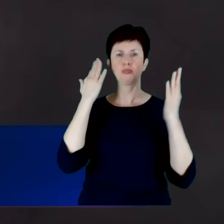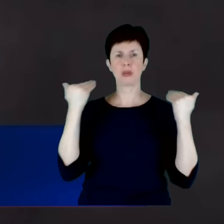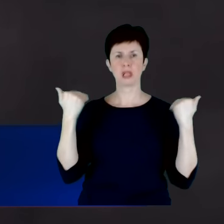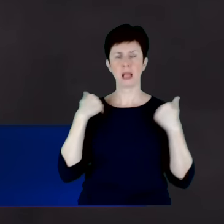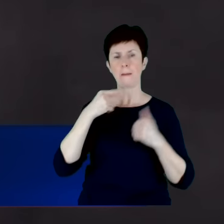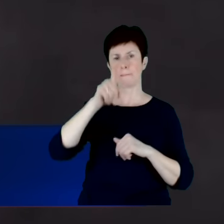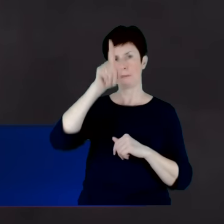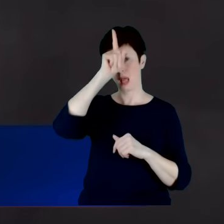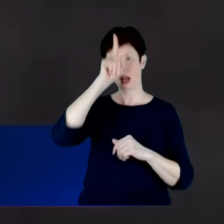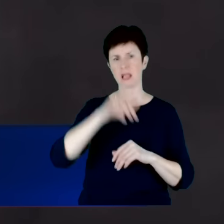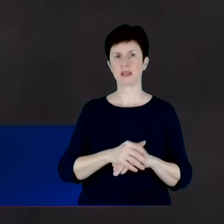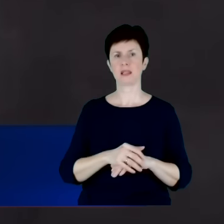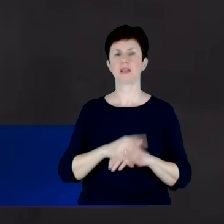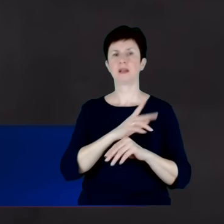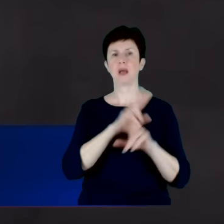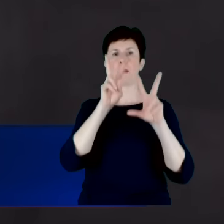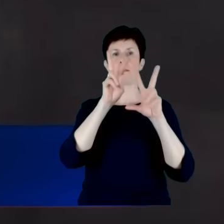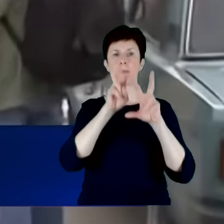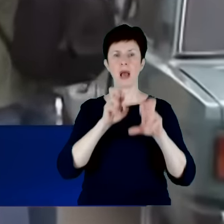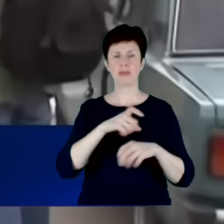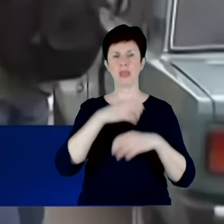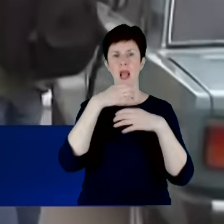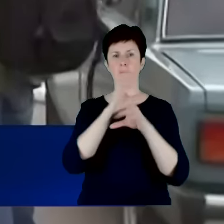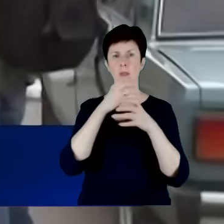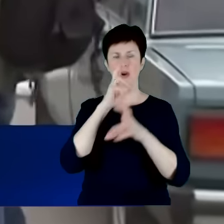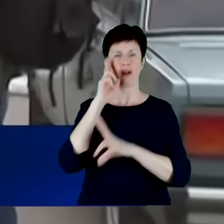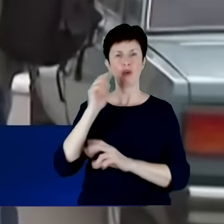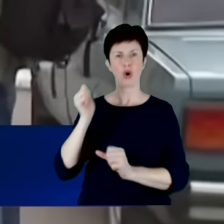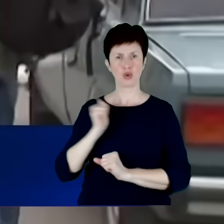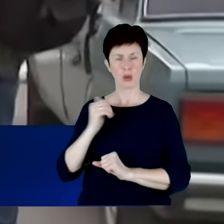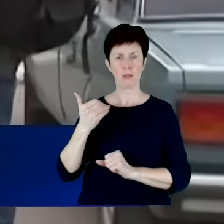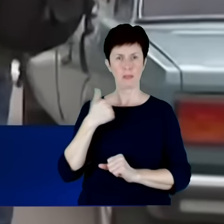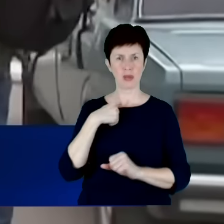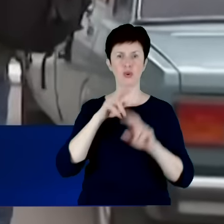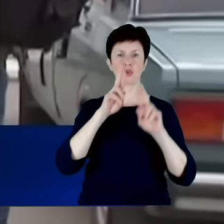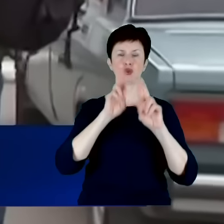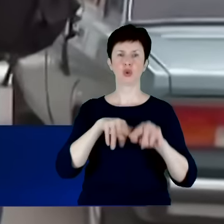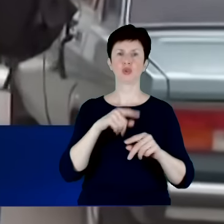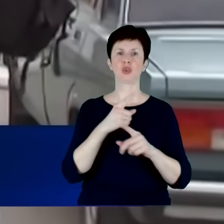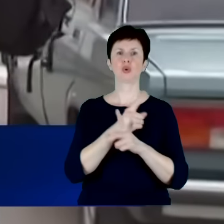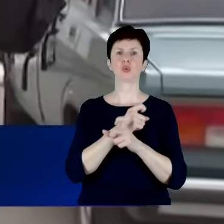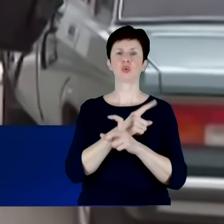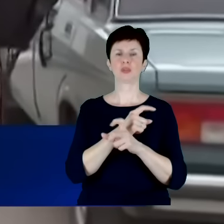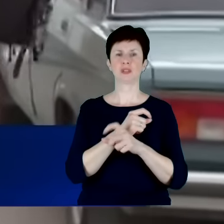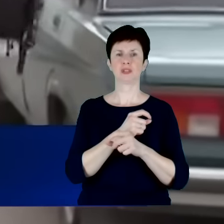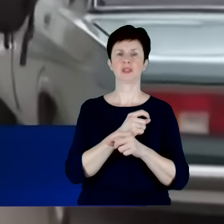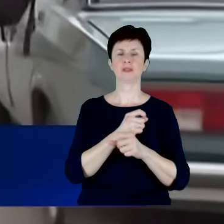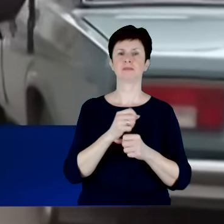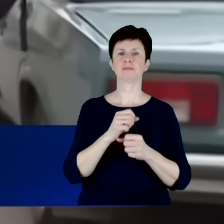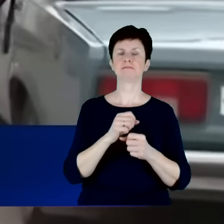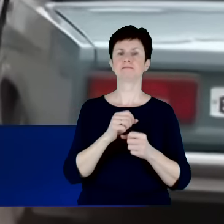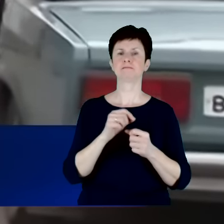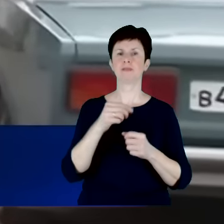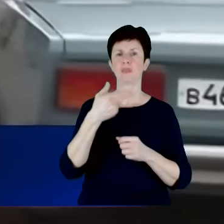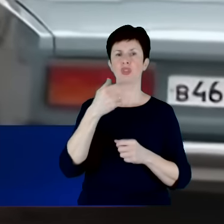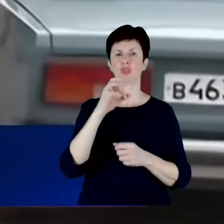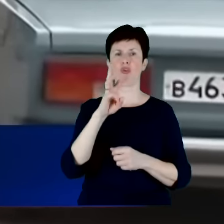Badania niemieckiego laboratorium wojskowego wykazały u niego pozostałości bojowego środka trującego nowiczoka.